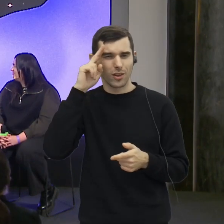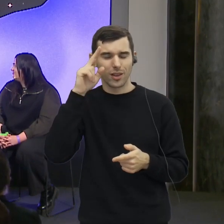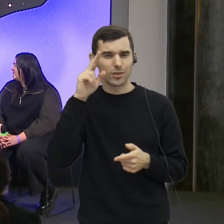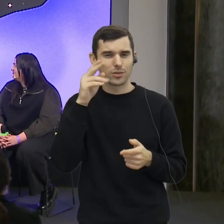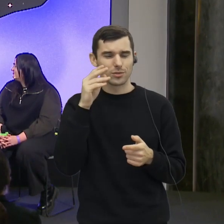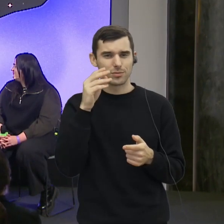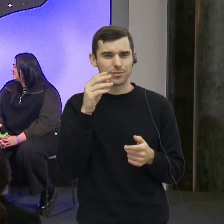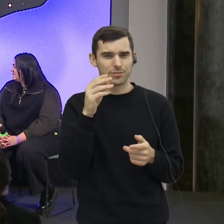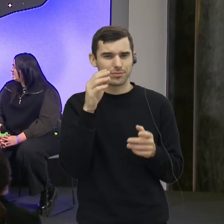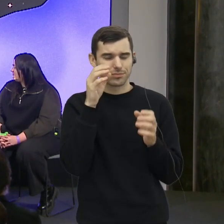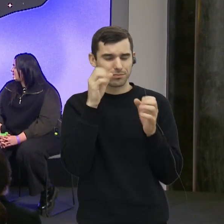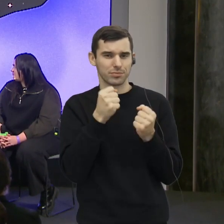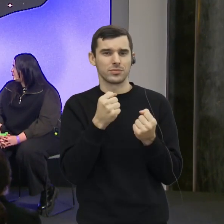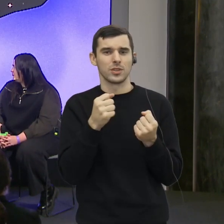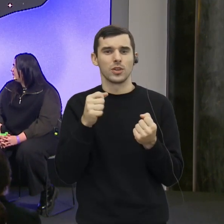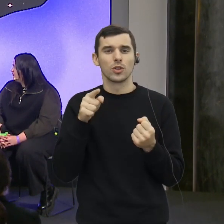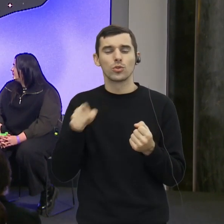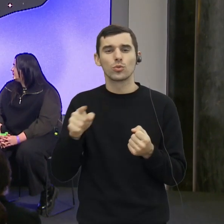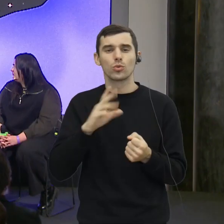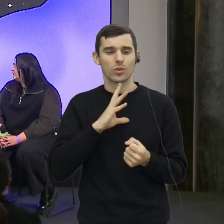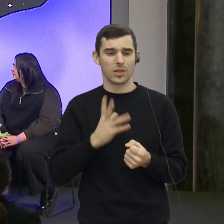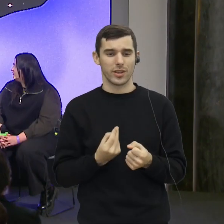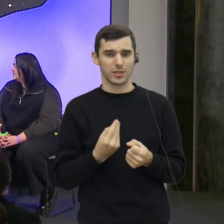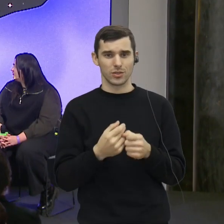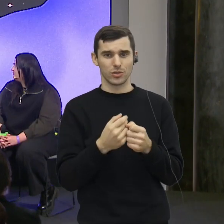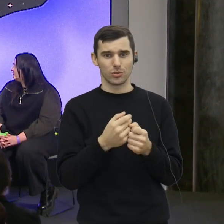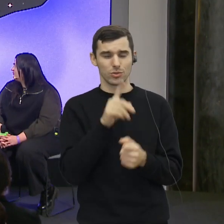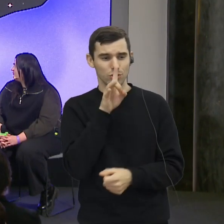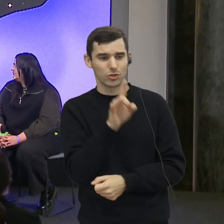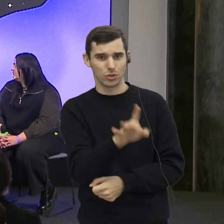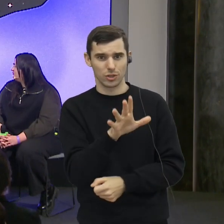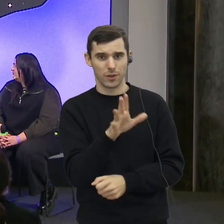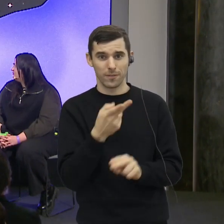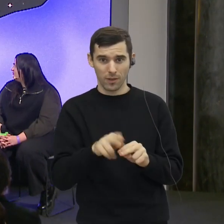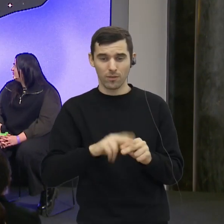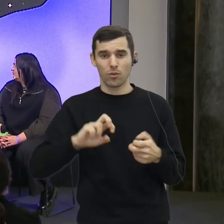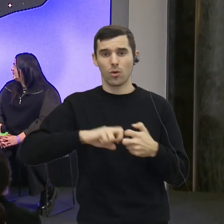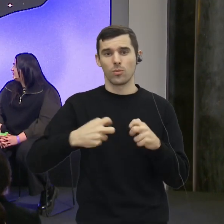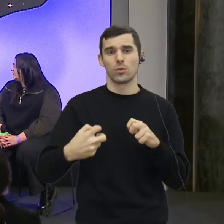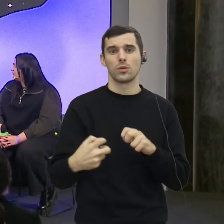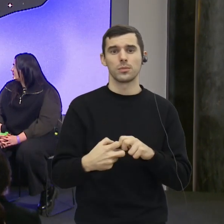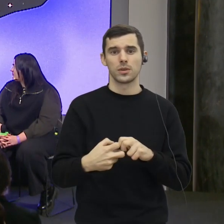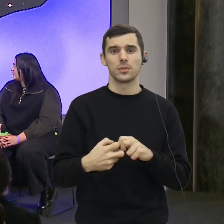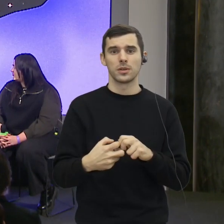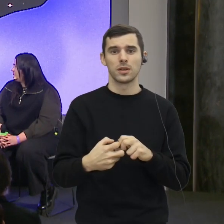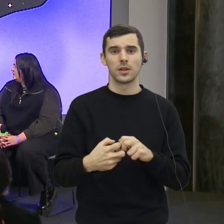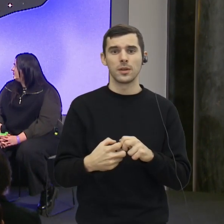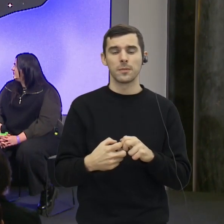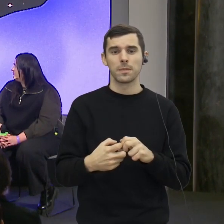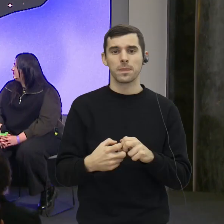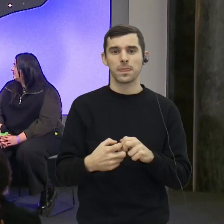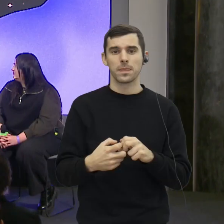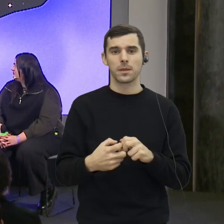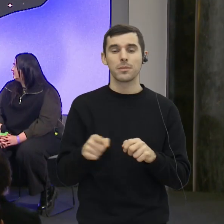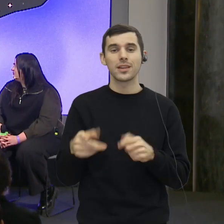tu iš tikrųjų esi transfobas arba transfobė, ne? Ir kaip kitaip pasakyti, kad aš tokia esu nepasakant to. Tai va